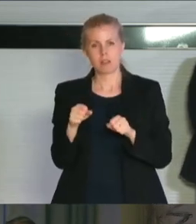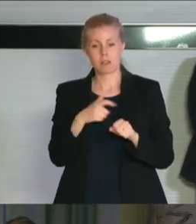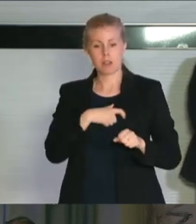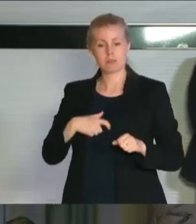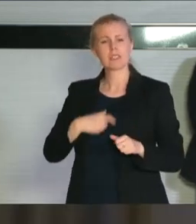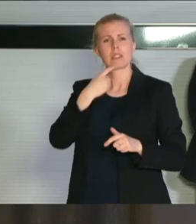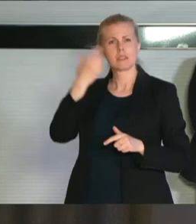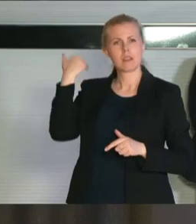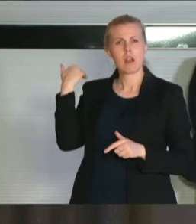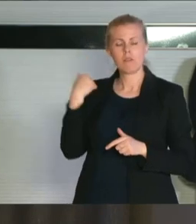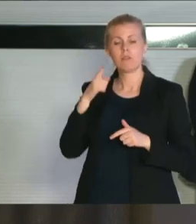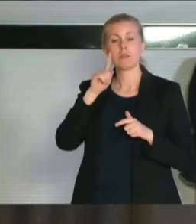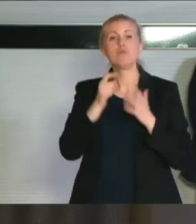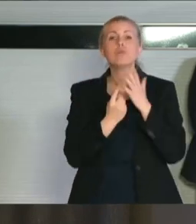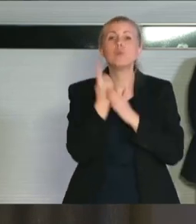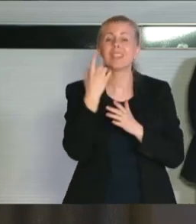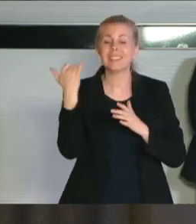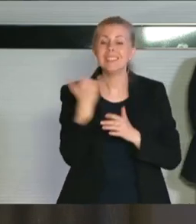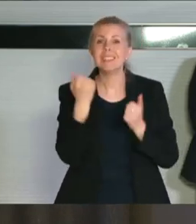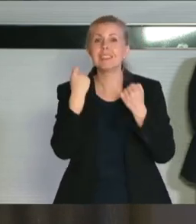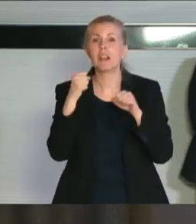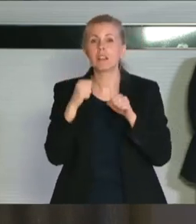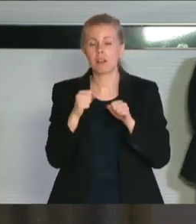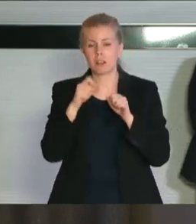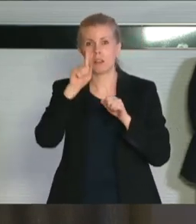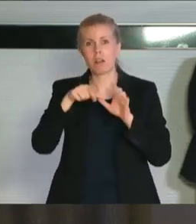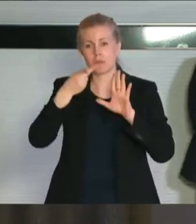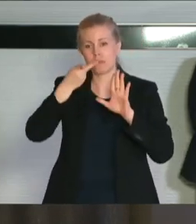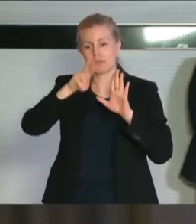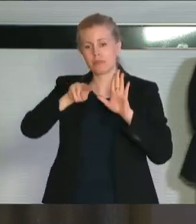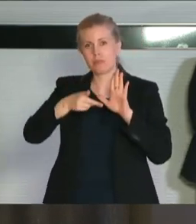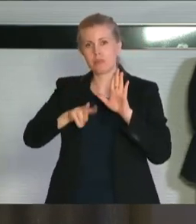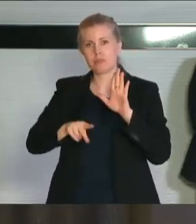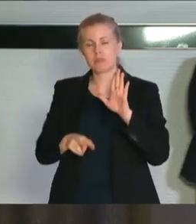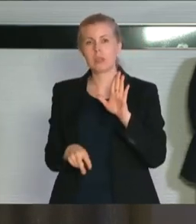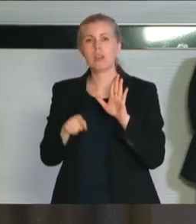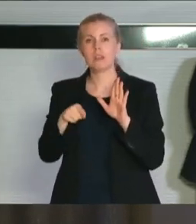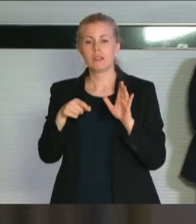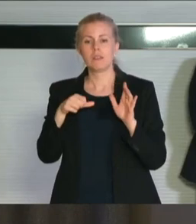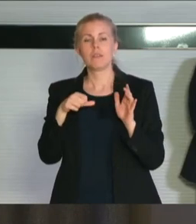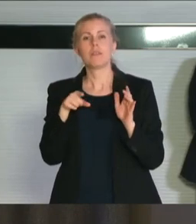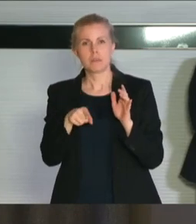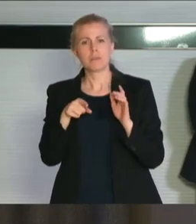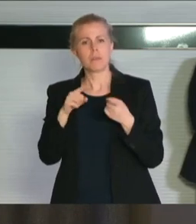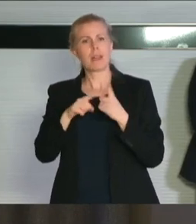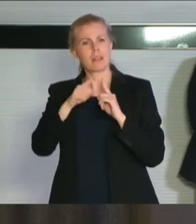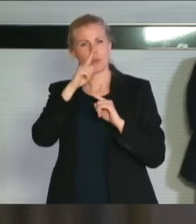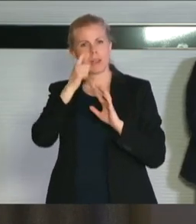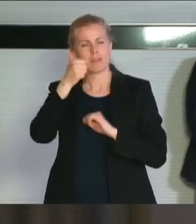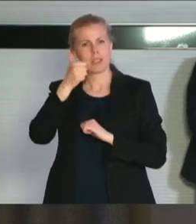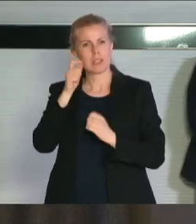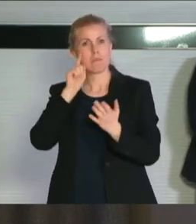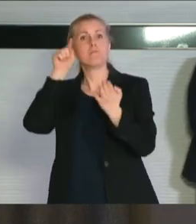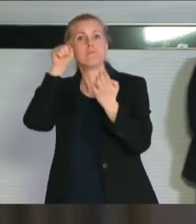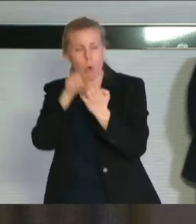kan bli justeringer innenfor tiltakene hvis vi er trygge på at de justeringene ikke undergraver det som er vårt nå veldig